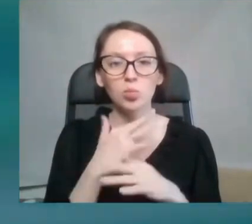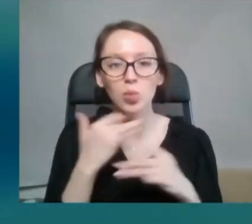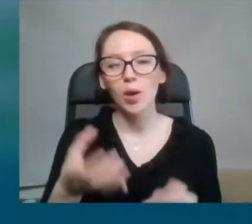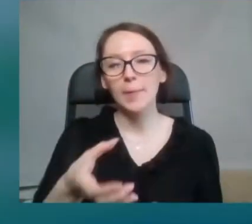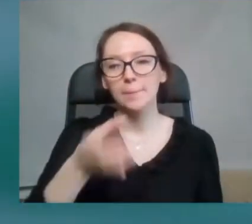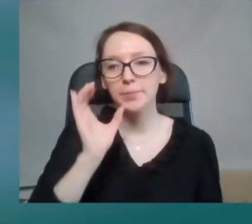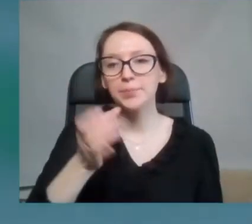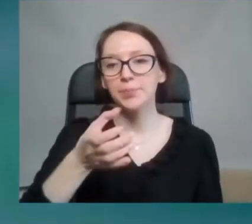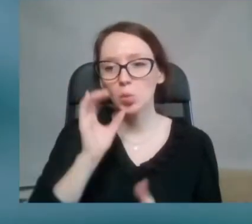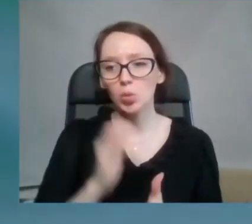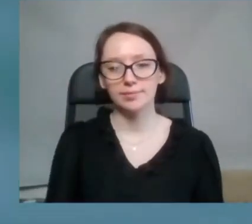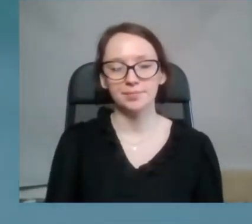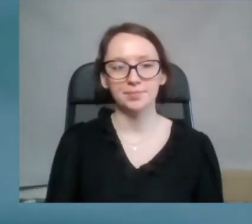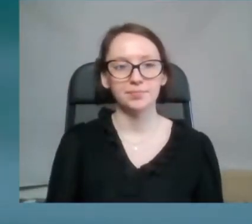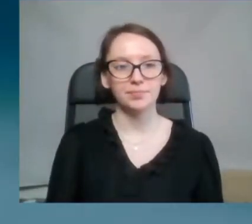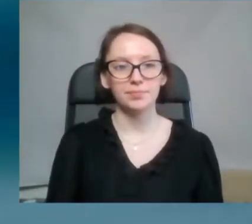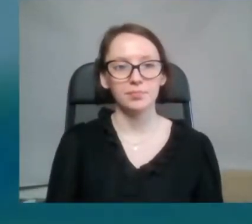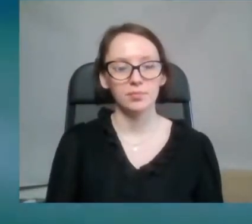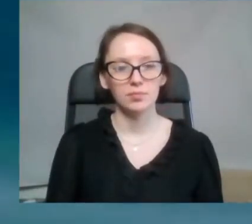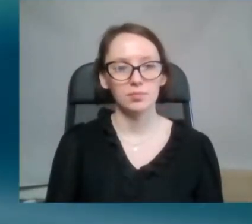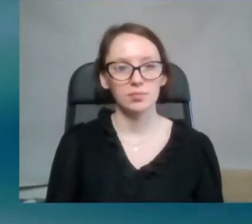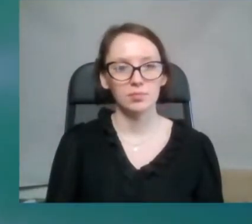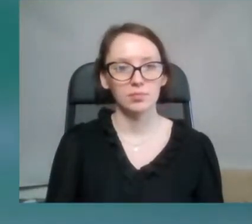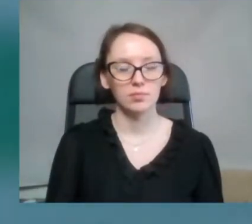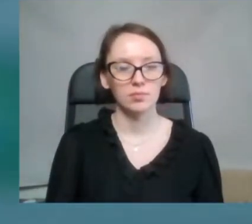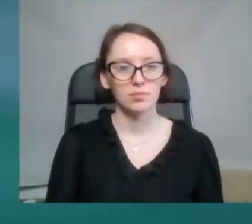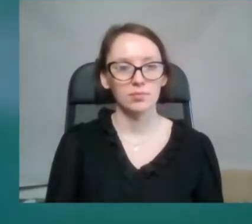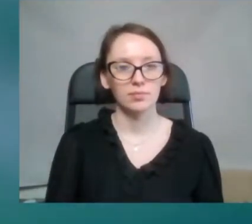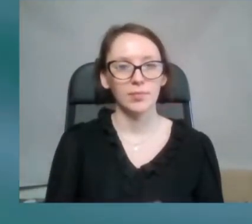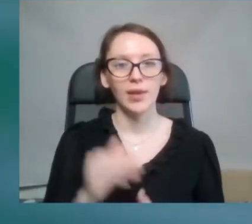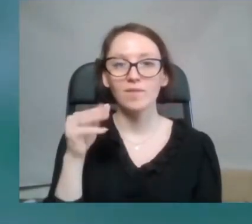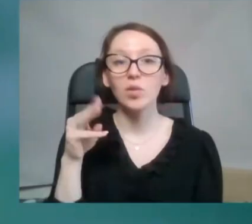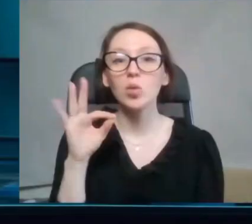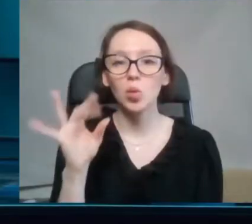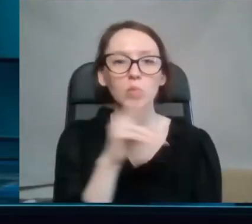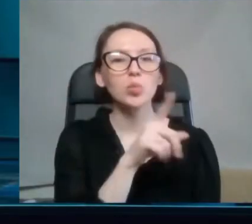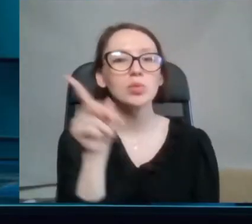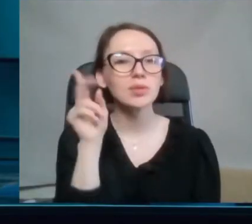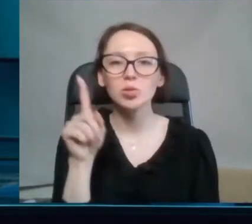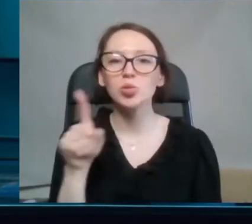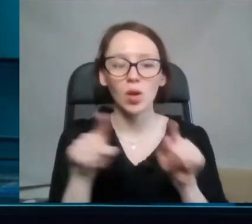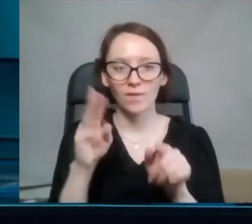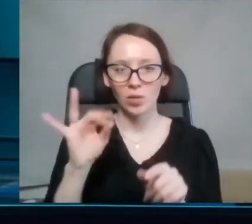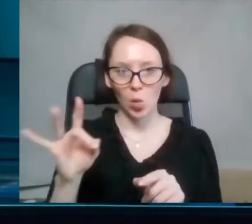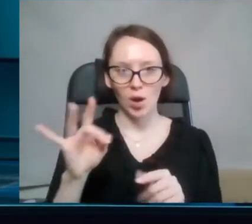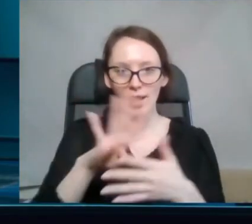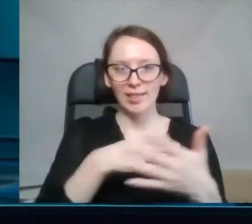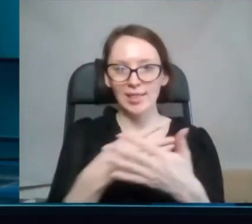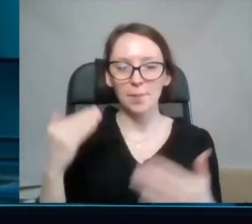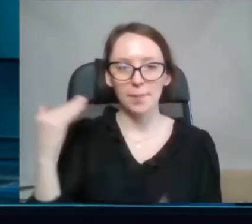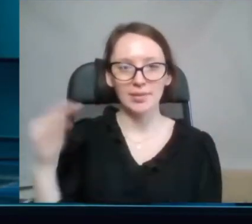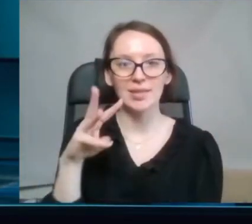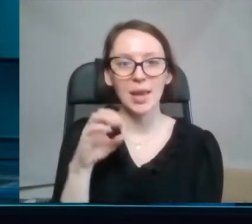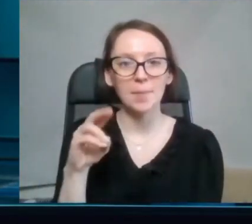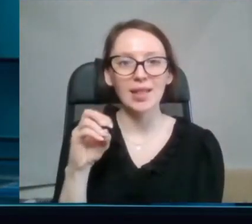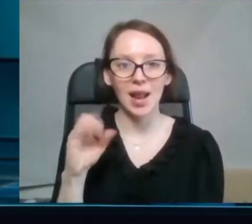Фтор. Кто знает, что такое фтор? таблица Менделеева. Учили в школе.